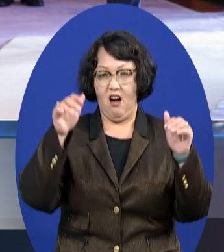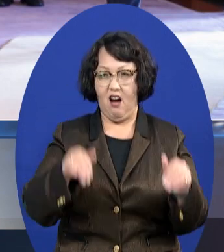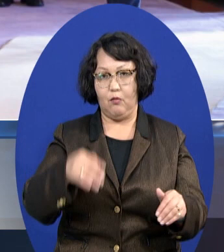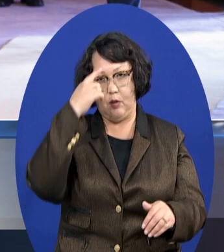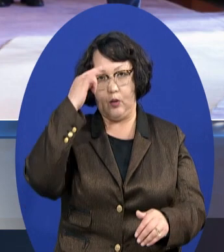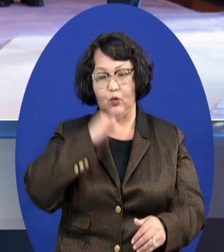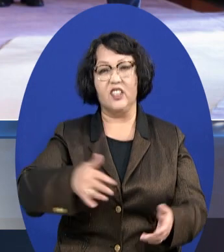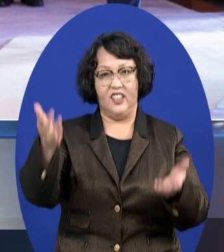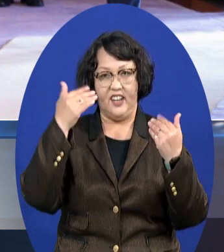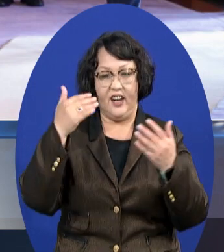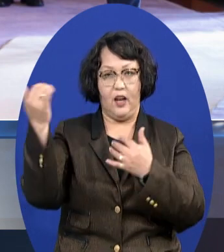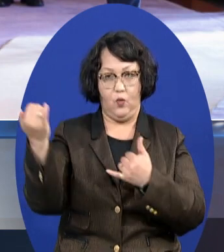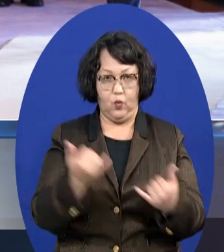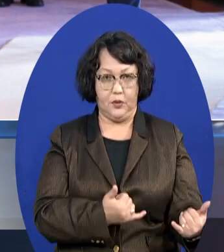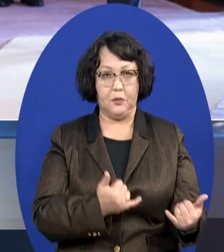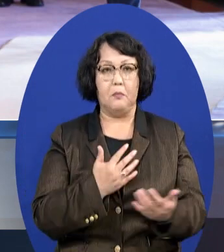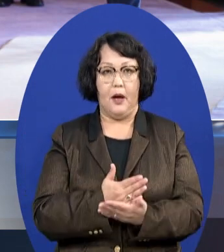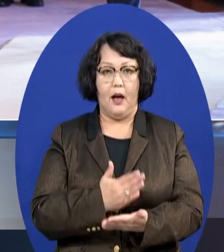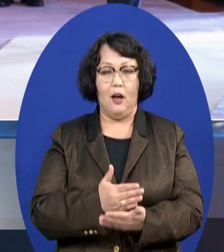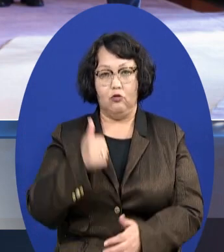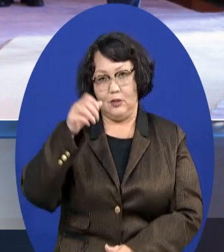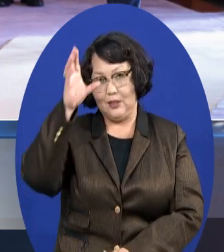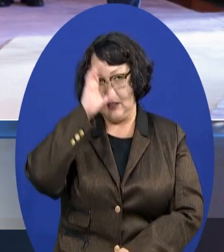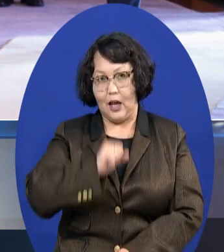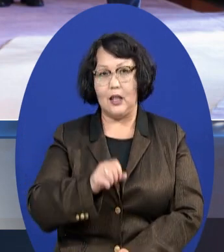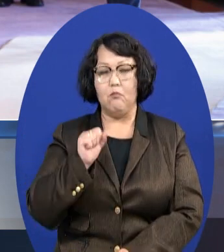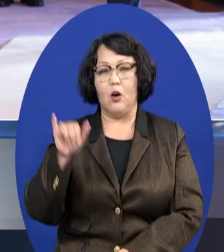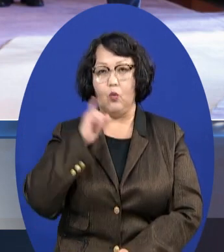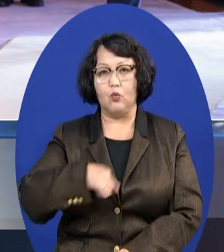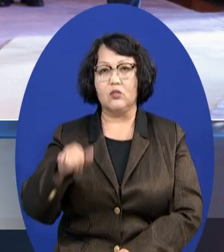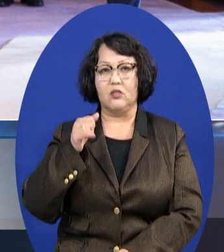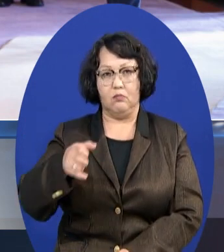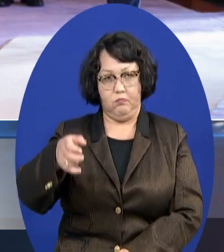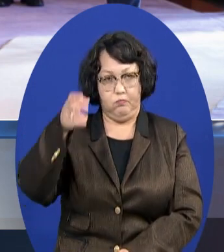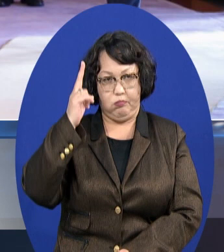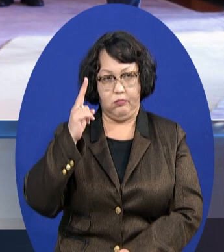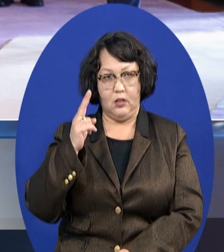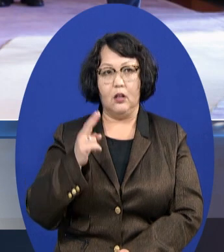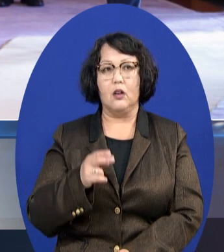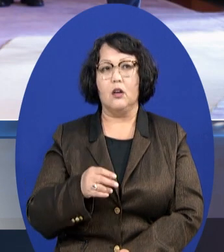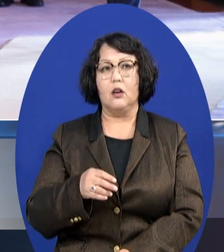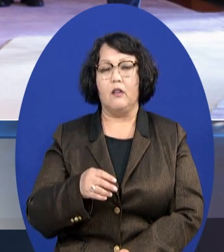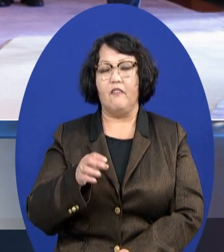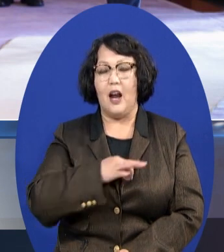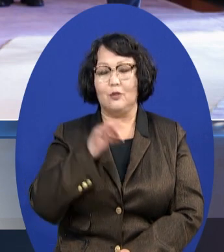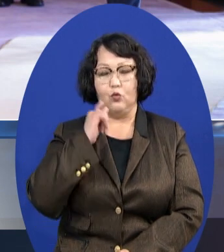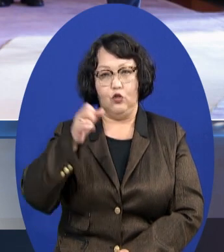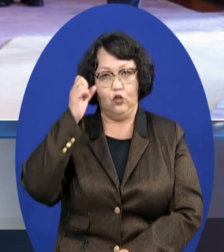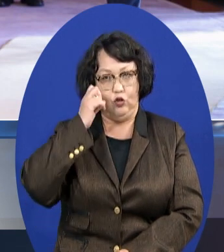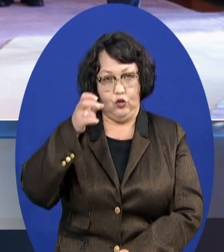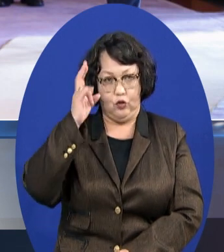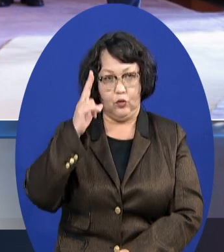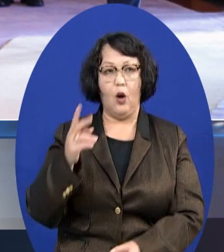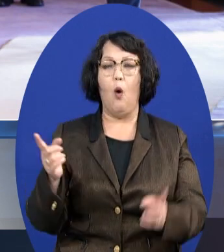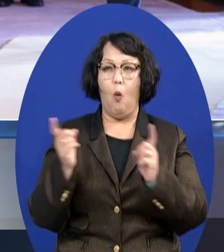Улсад айлчлахыг урьсан байна. Энэ үеэр Ерөнхий сайд Л.Оюун Эрдэнэ Америк нэгдсэн улсын тэргүүн хатагтай Жил Байден, мөн Франц улсын ерөнхийлөгч Эммануэль Макрон